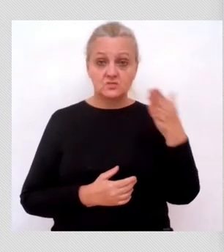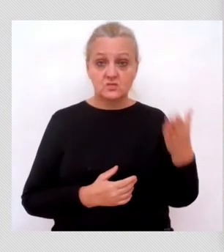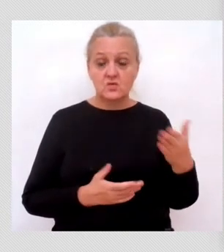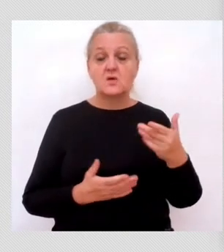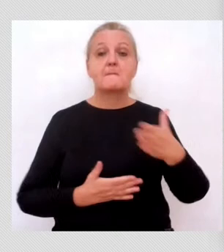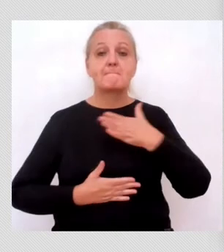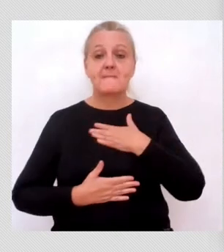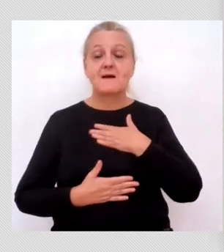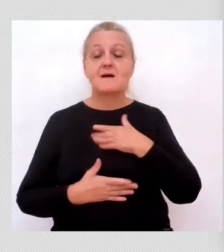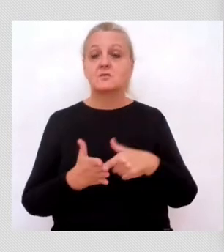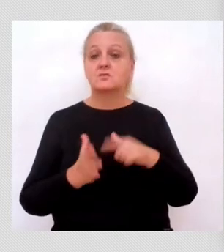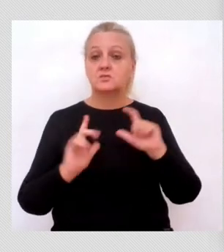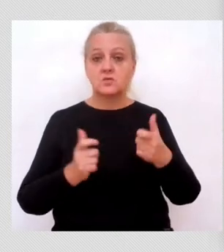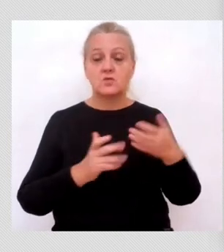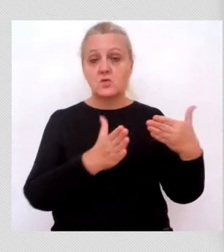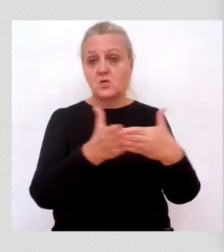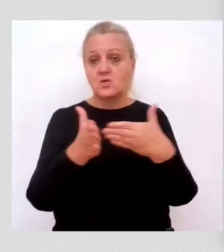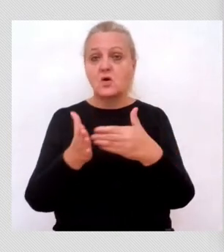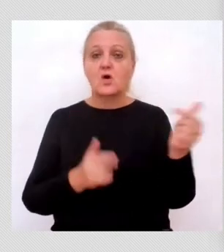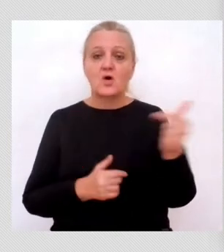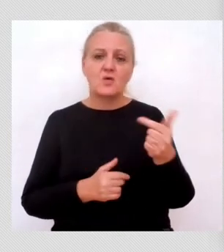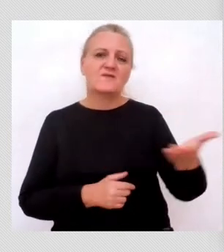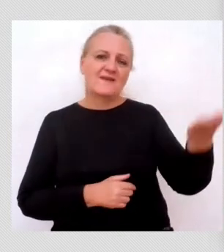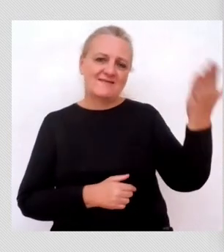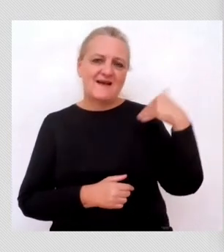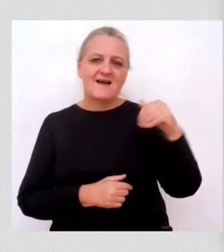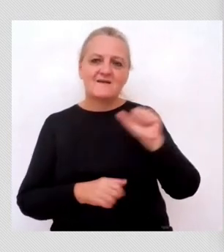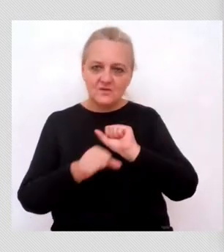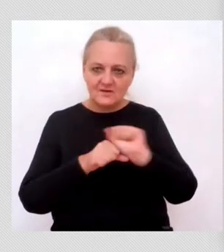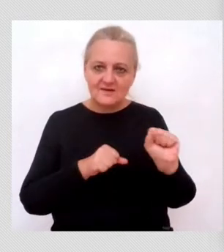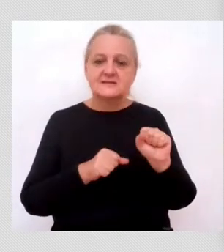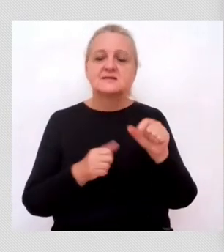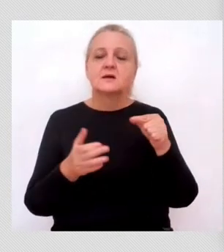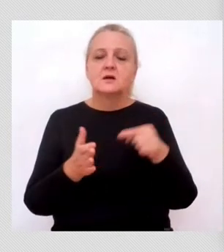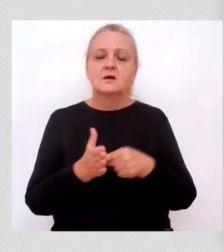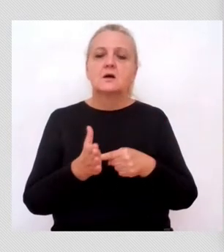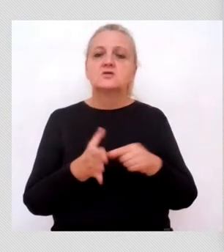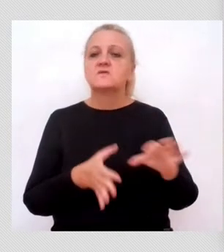mamy ograniczenia obowiązujące od dawna dotyczące